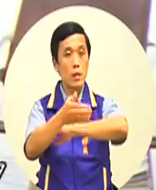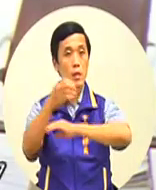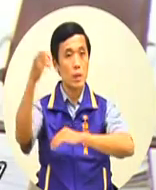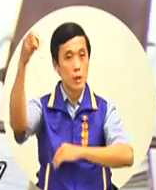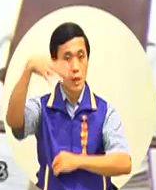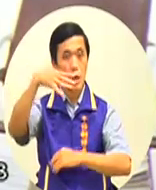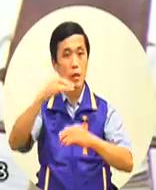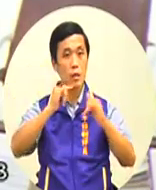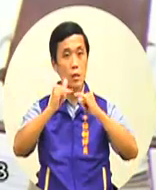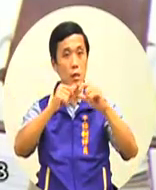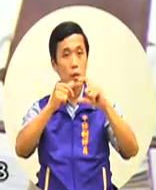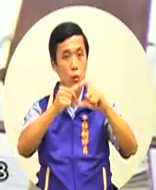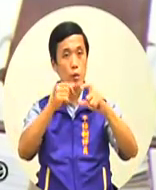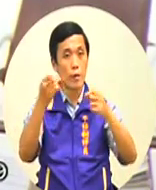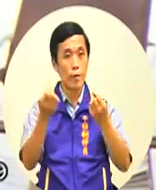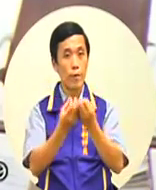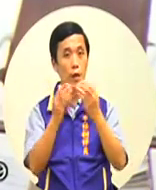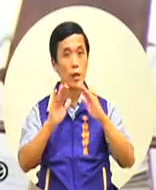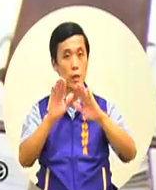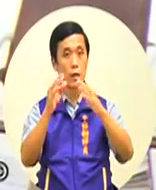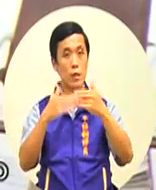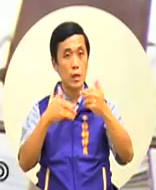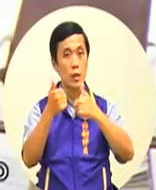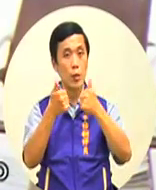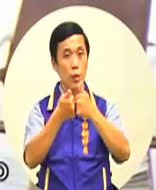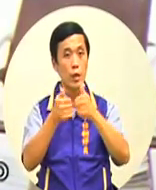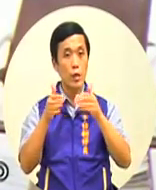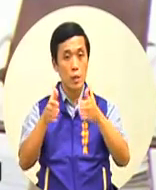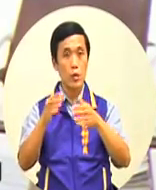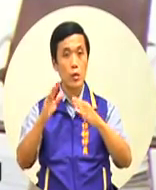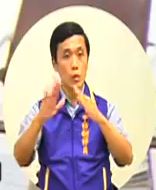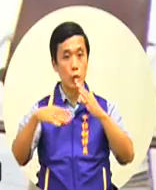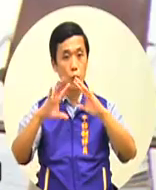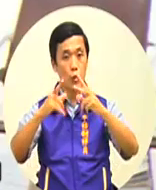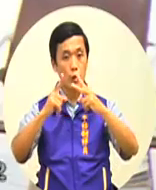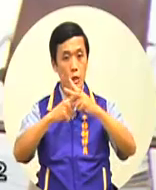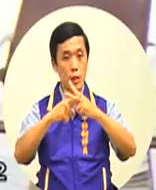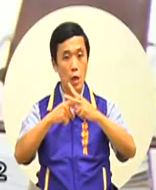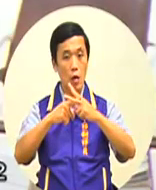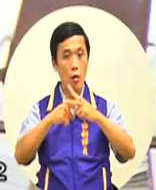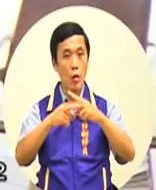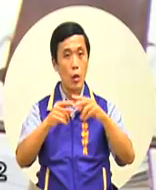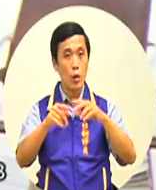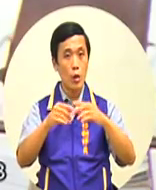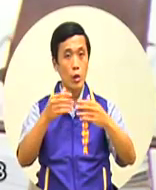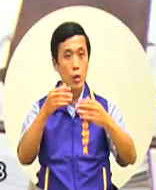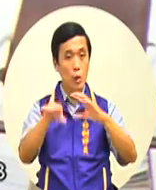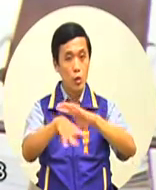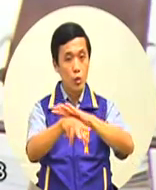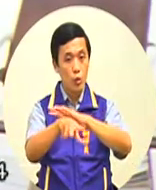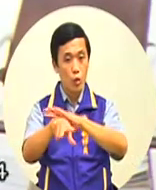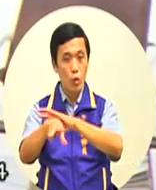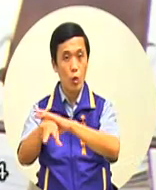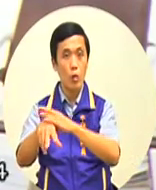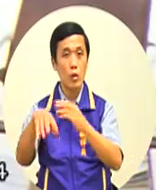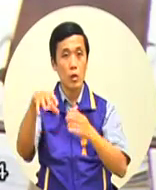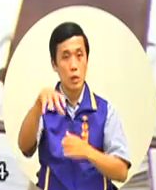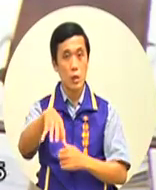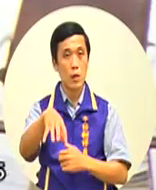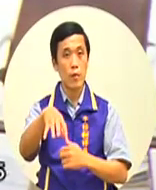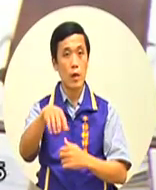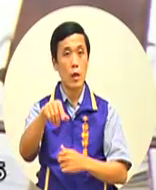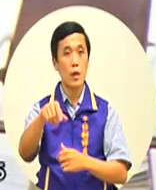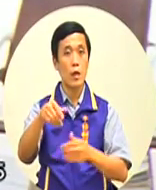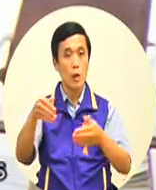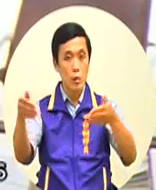把前镇的那个闲置的空间，前镇国小的它的闲置空间啊，也正全力在进